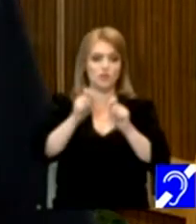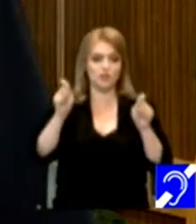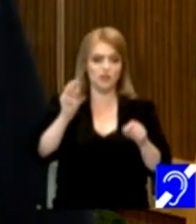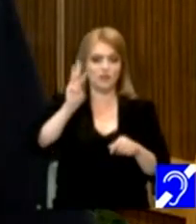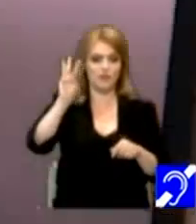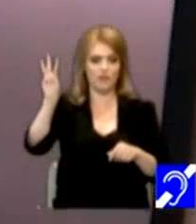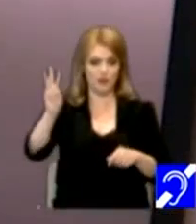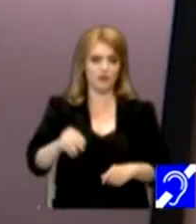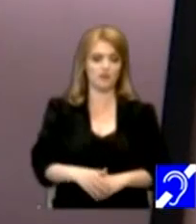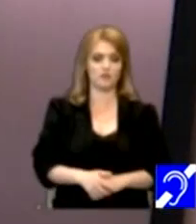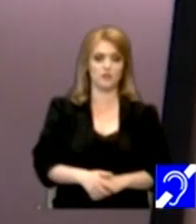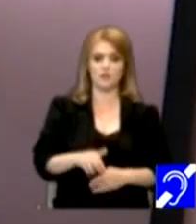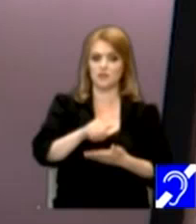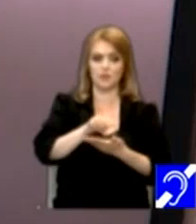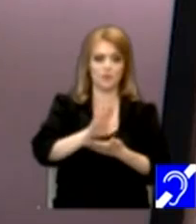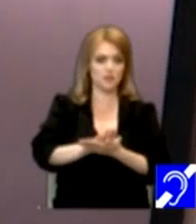și a treia, deci